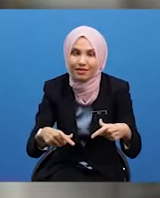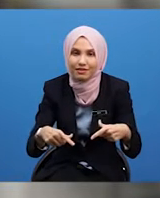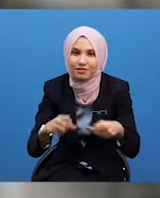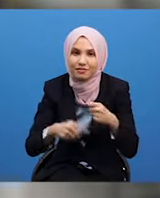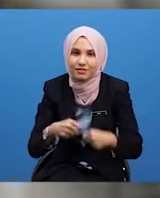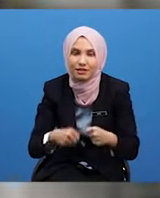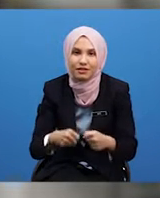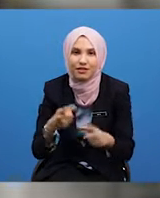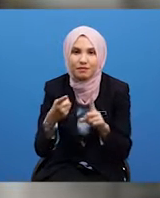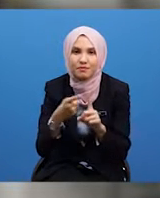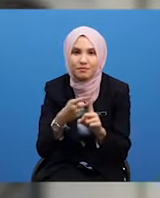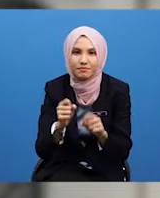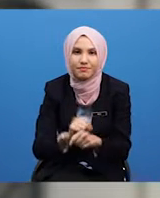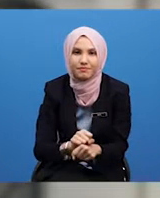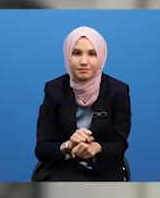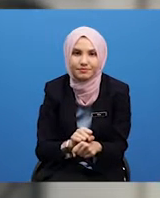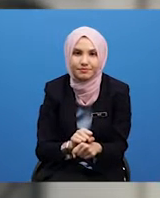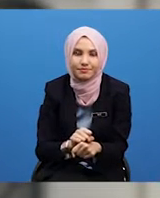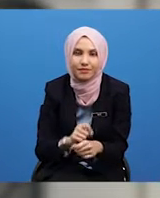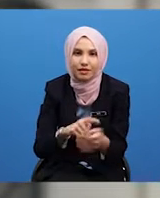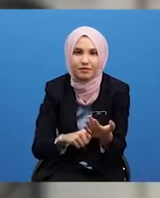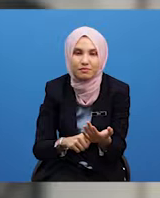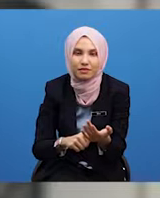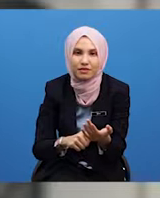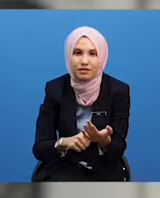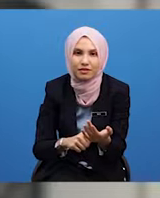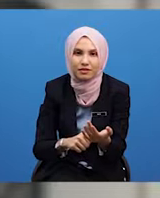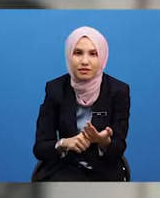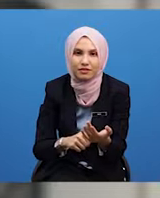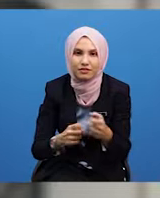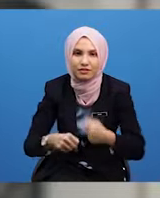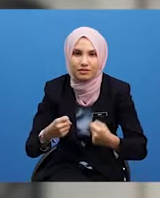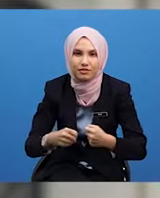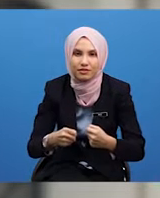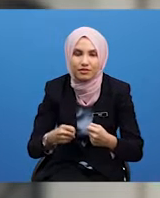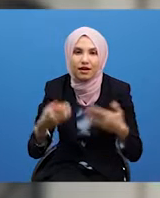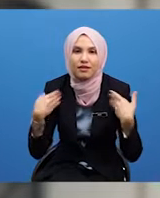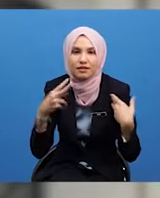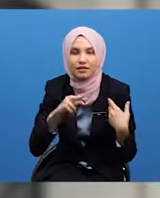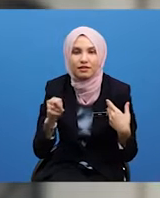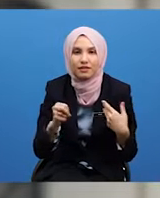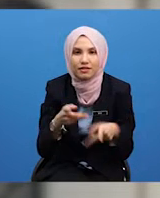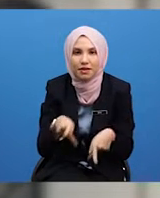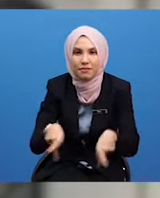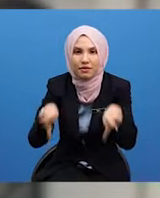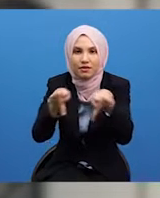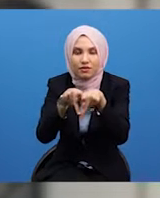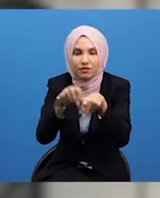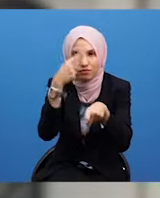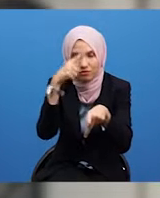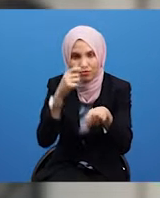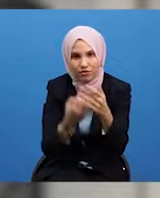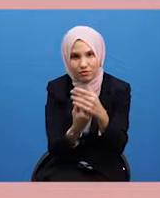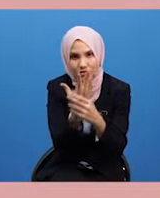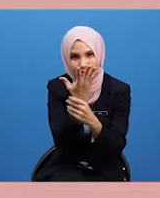Syarat percambahan biji benih. Apakah kriteria, keadaan atau syarat yang diperlukan oleh biji benih ini